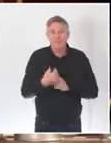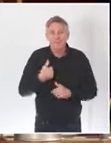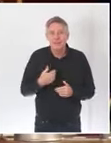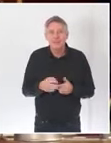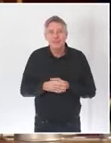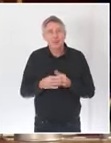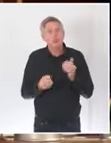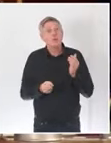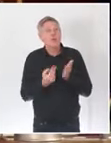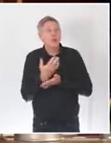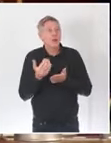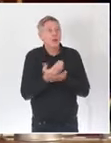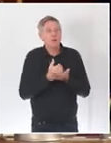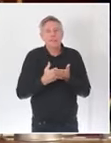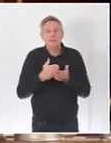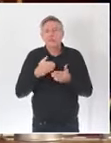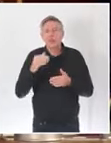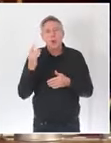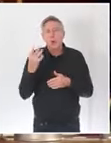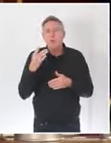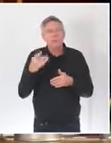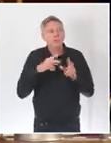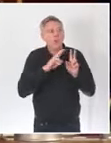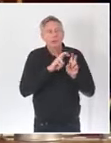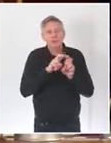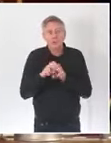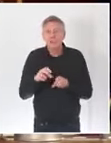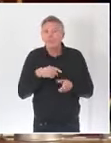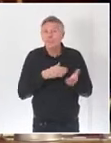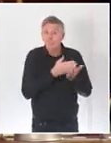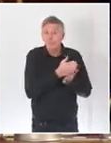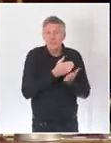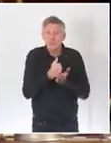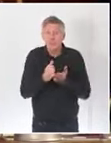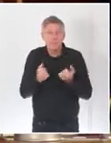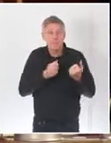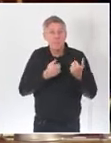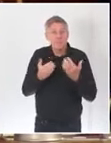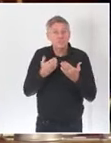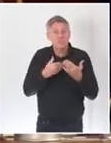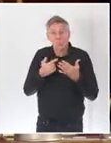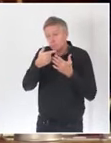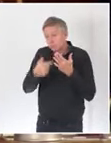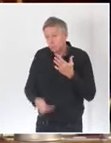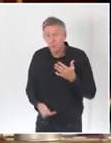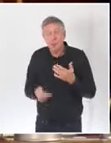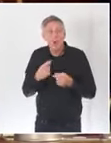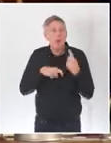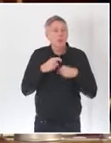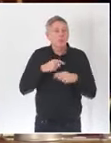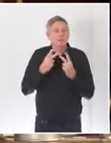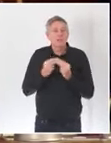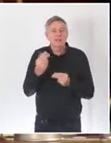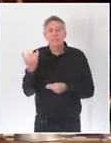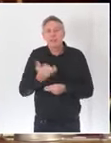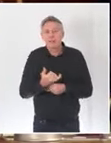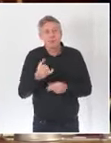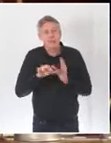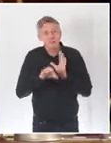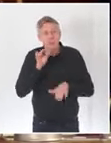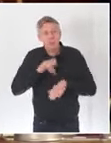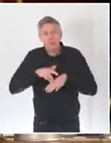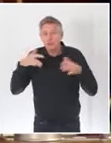où elles sont. Les pistes, il y en avait, des propositions ont été faites, je n'y reviendrai pas. Mais le choix a été